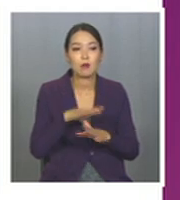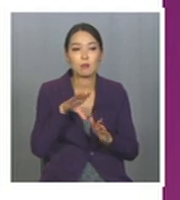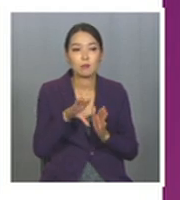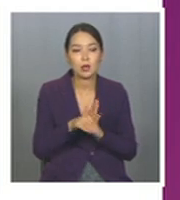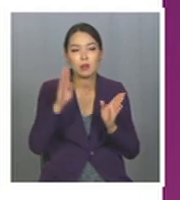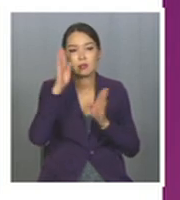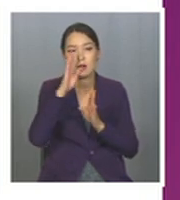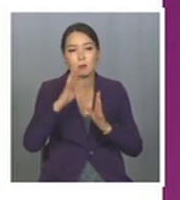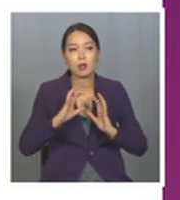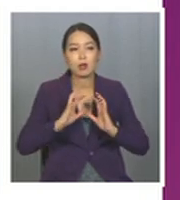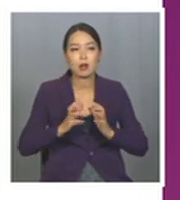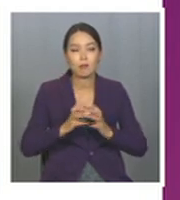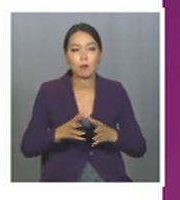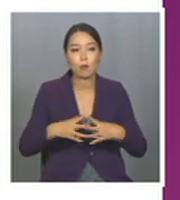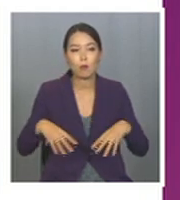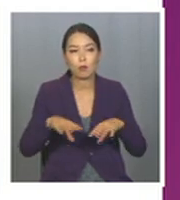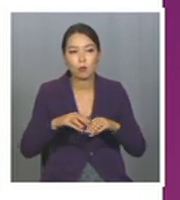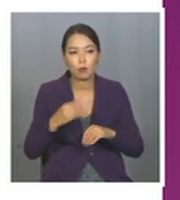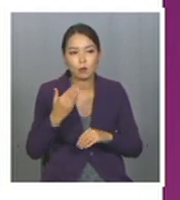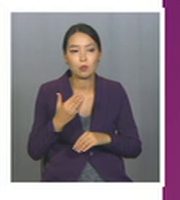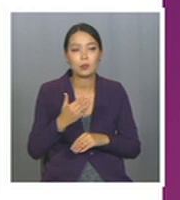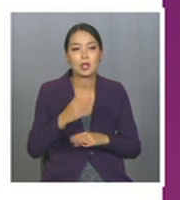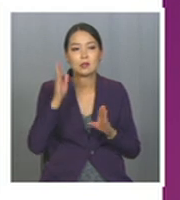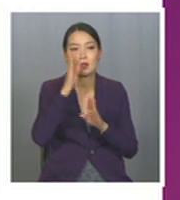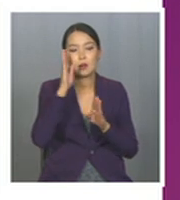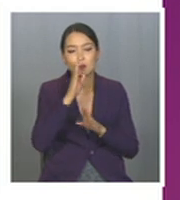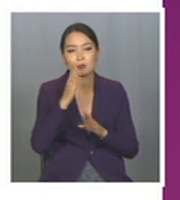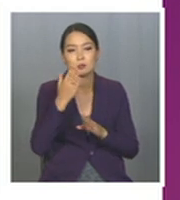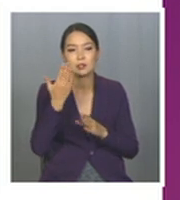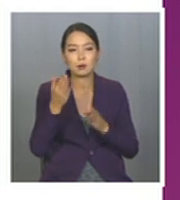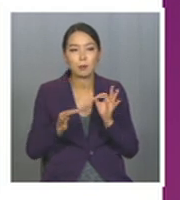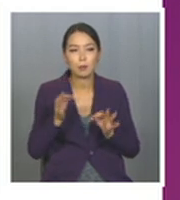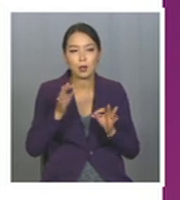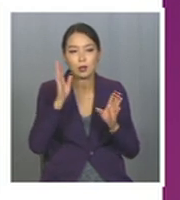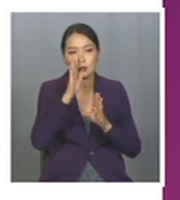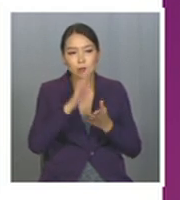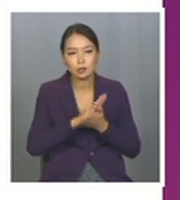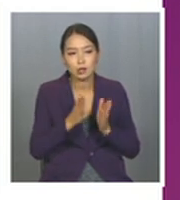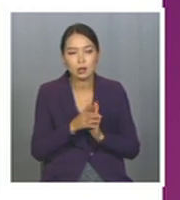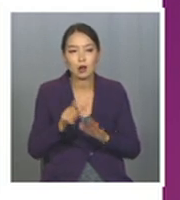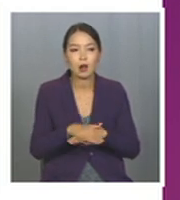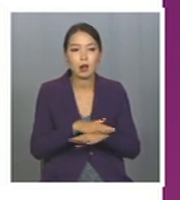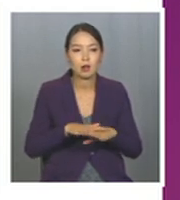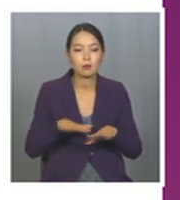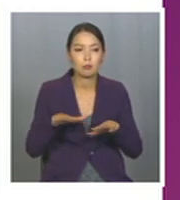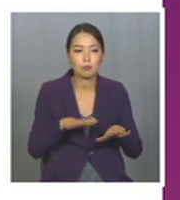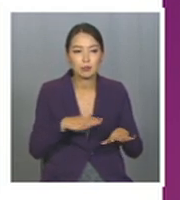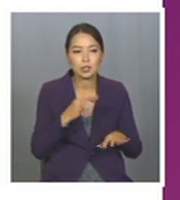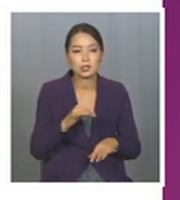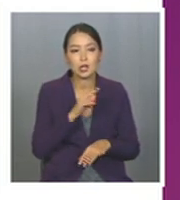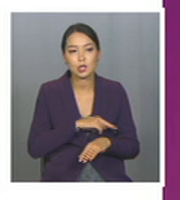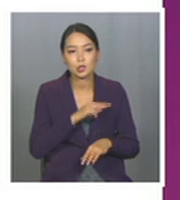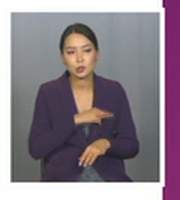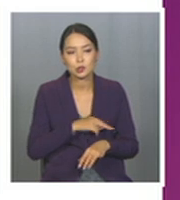географиялық орта, табиғи климаттық жағдай, халықтың орналасу тығыздығы, ресурстық база және